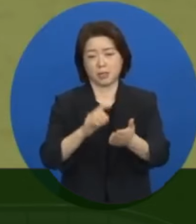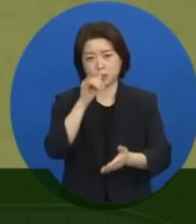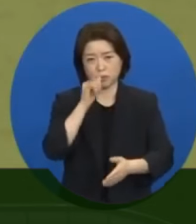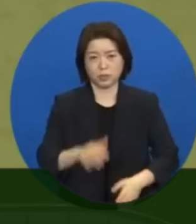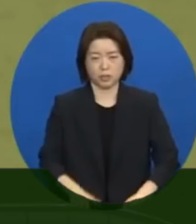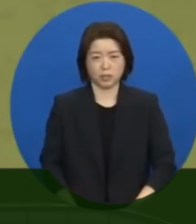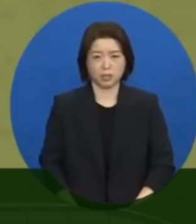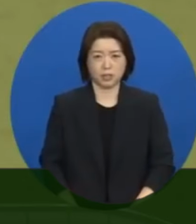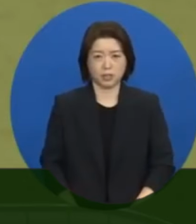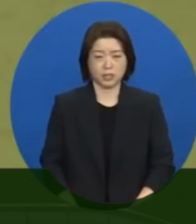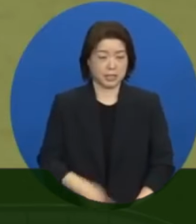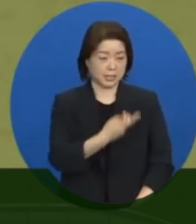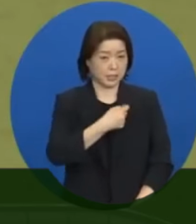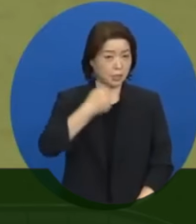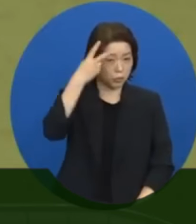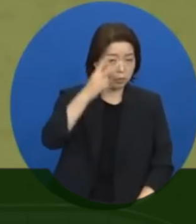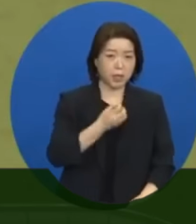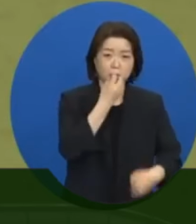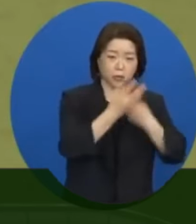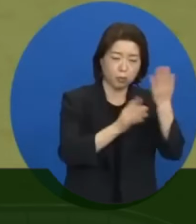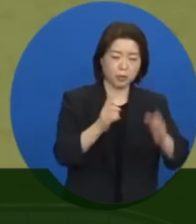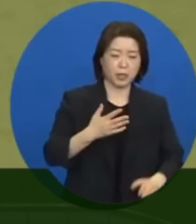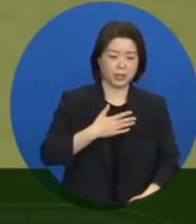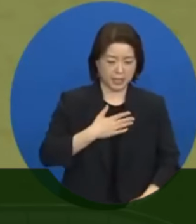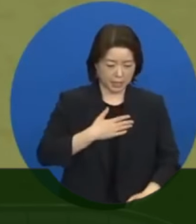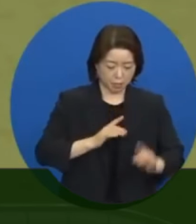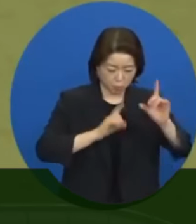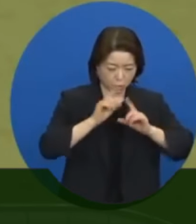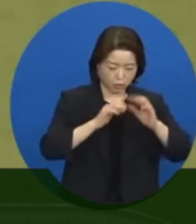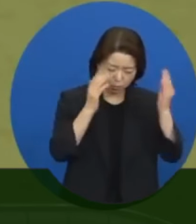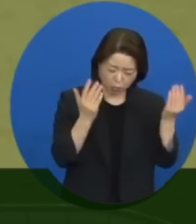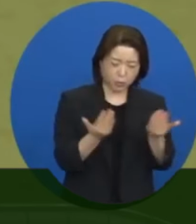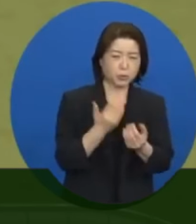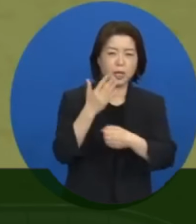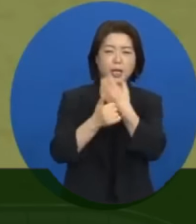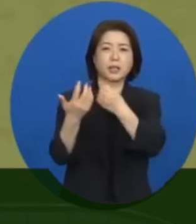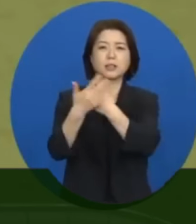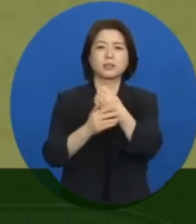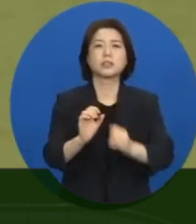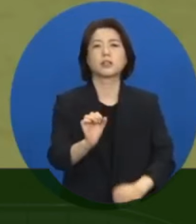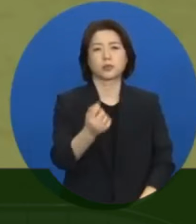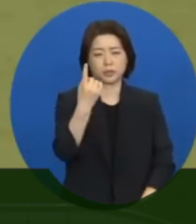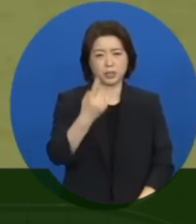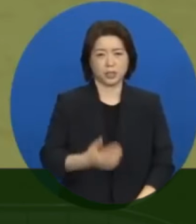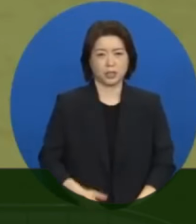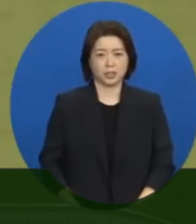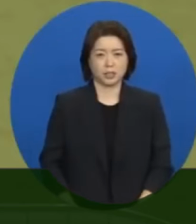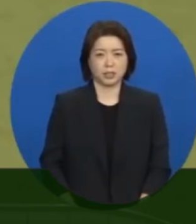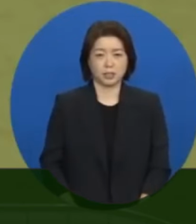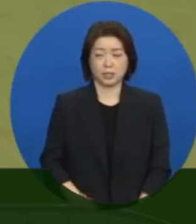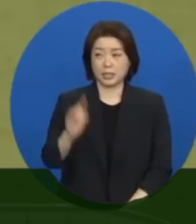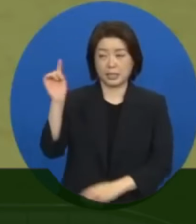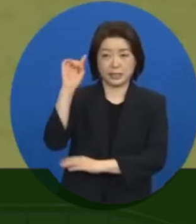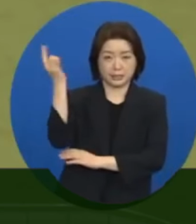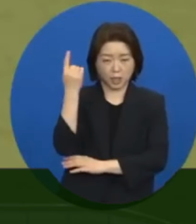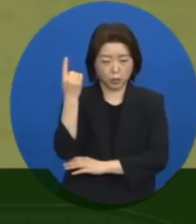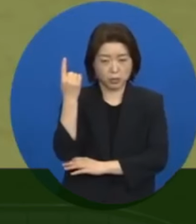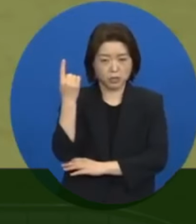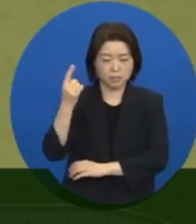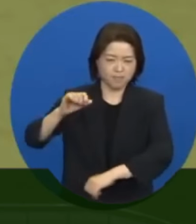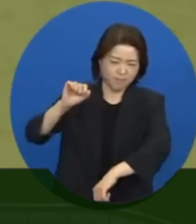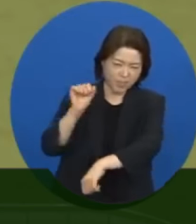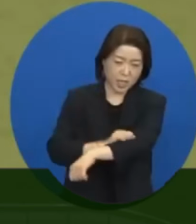나된 것은 다 하나님의 은혜라 동일한 얘기입니다 다윗이 잘라서 처음부터 그랬다가